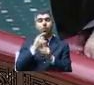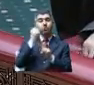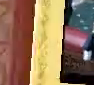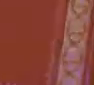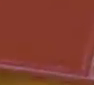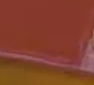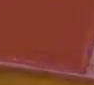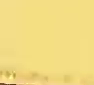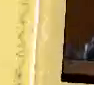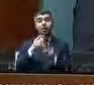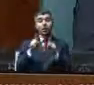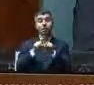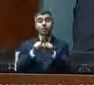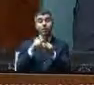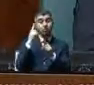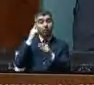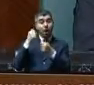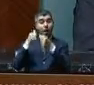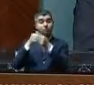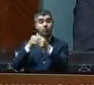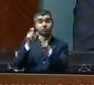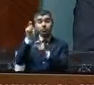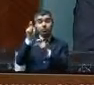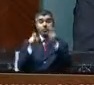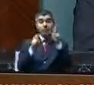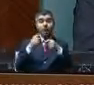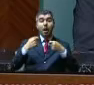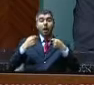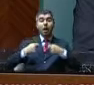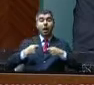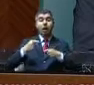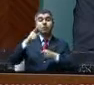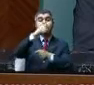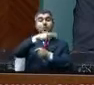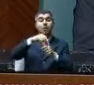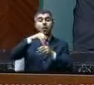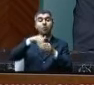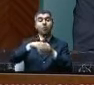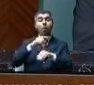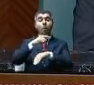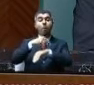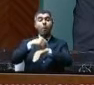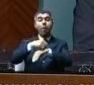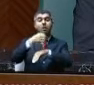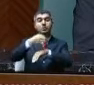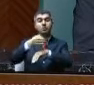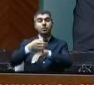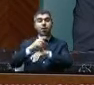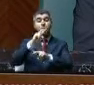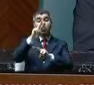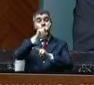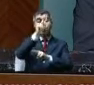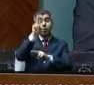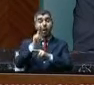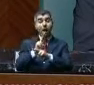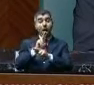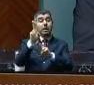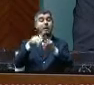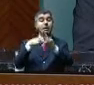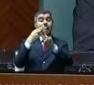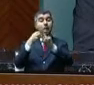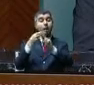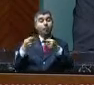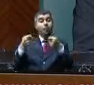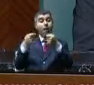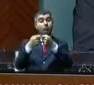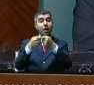في السياسة الاجتماعية. ترى السادة رؤساء الفروق ومنسق المجموعات بالتوقيت المخصص لهم للسؤال والتعقيب خلال هذه الجلسة،